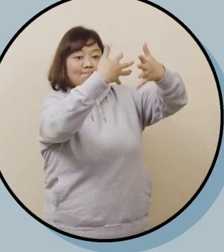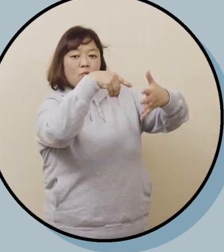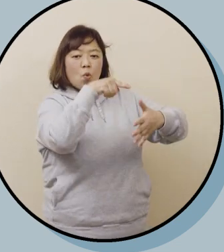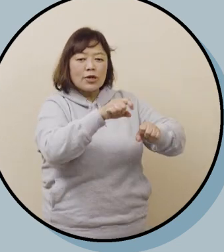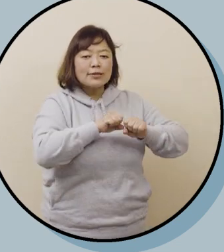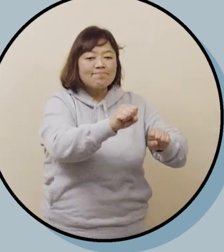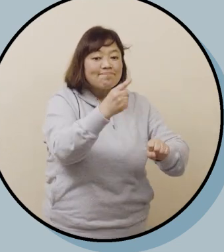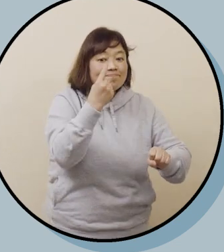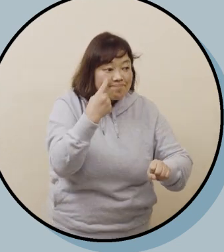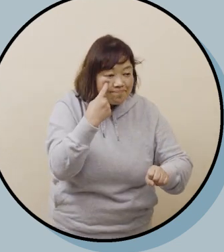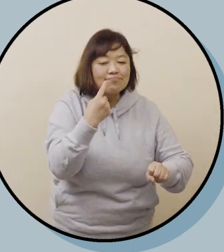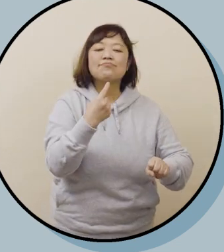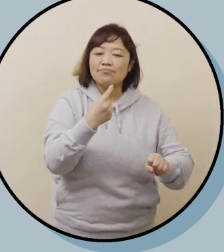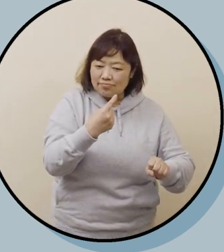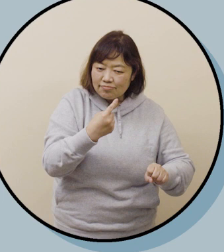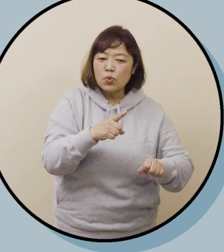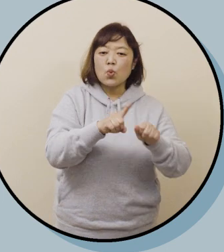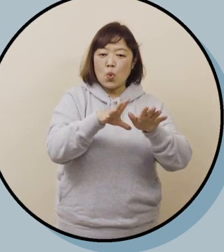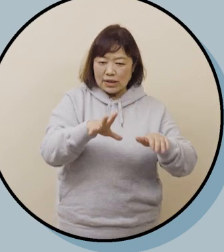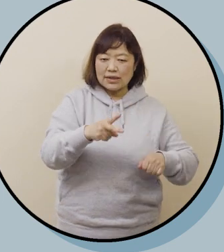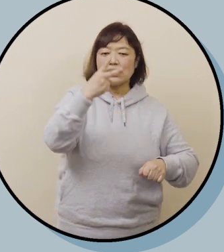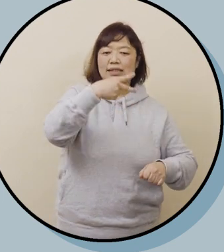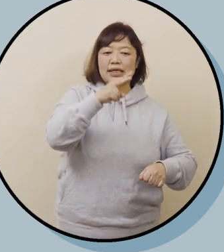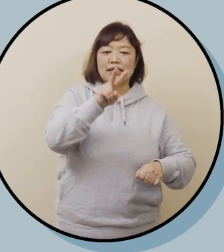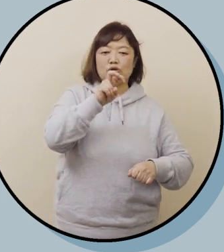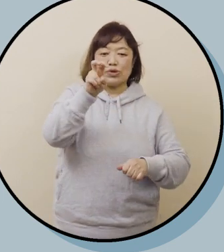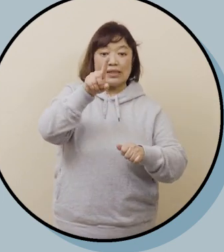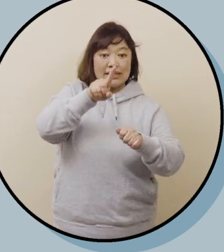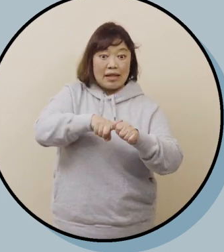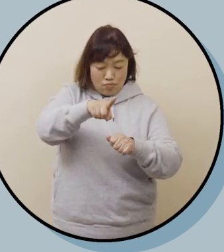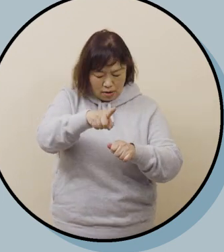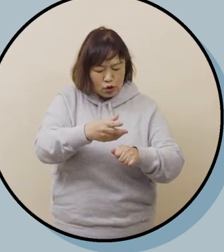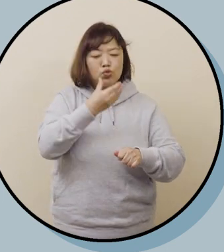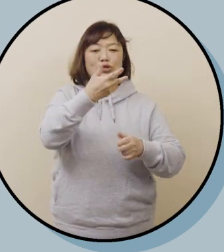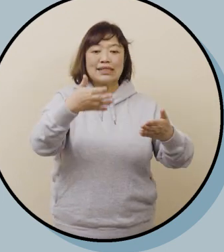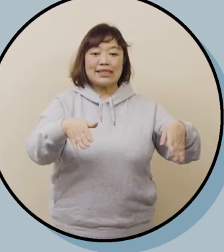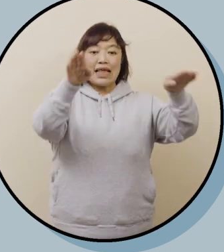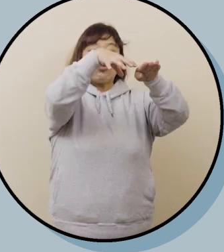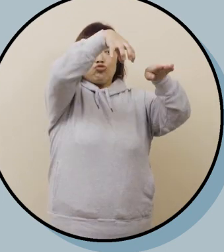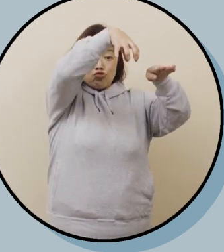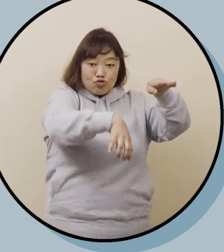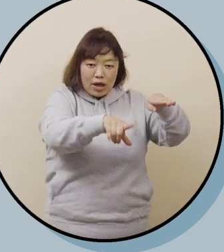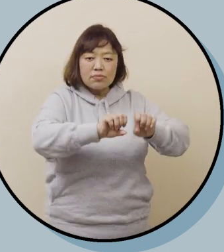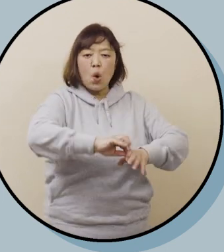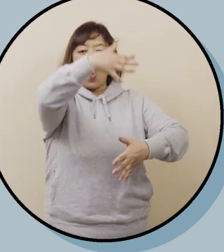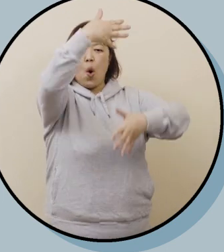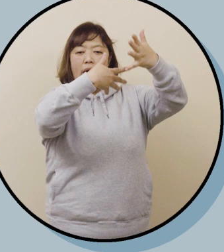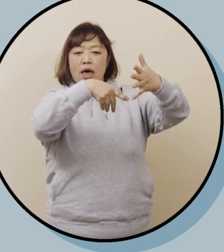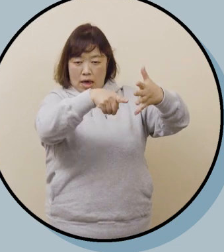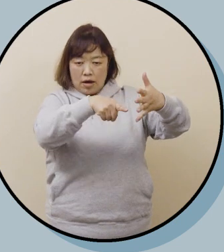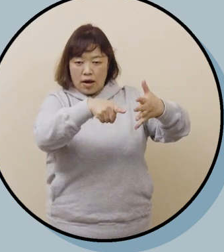芸術作品を福祉施設の中に上映するっていうことを取り組んだりま今年2022年は